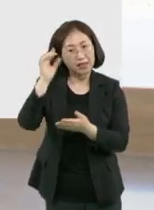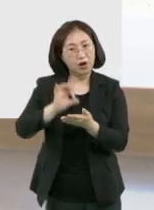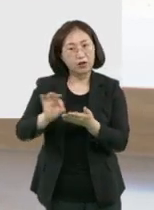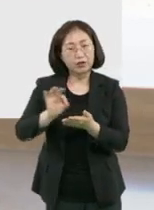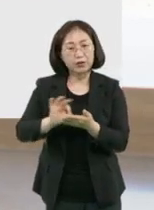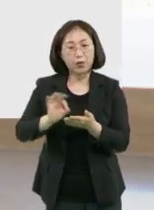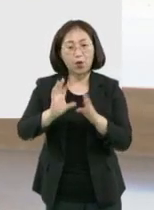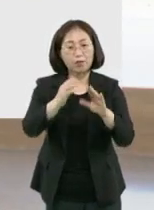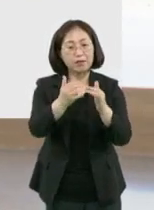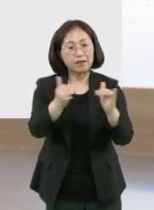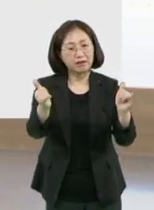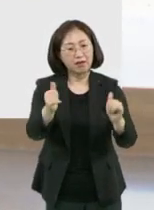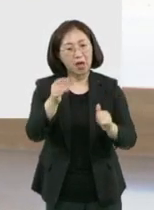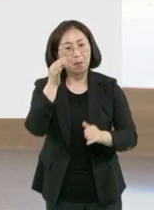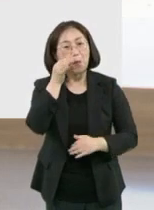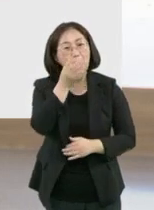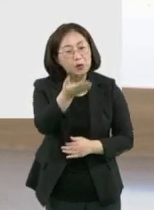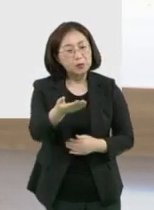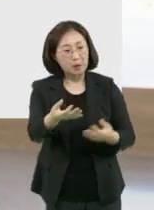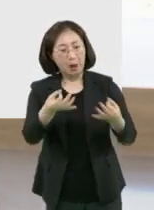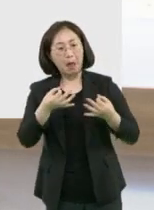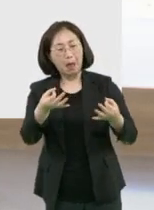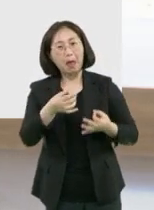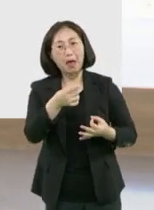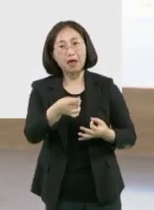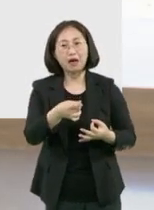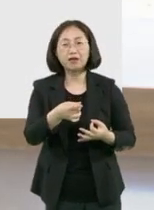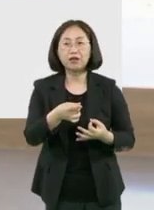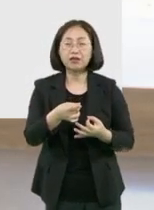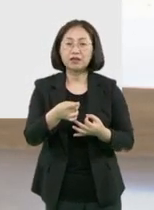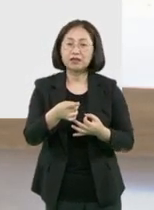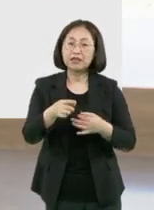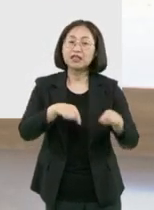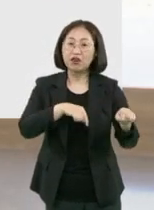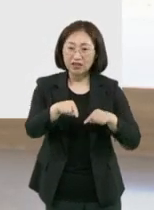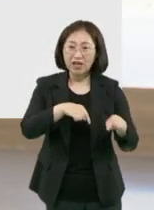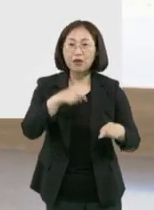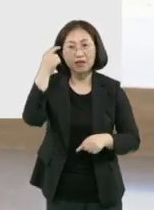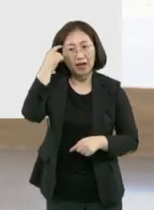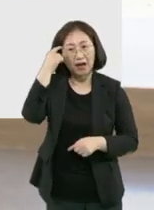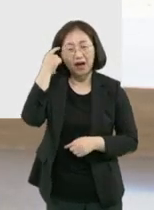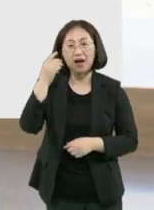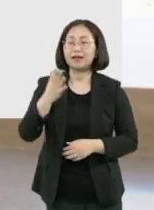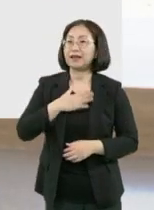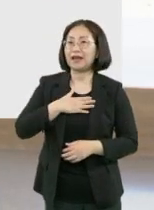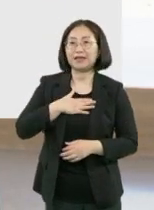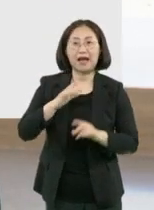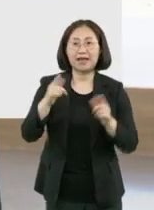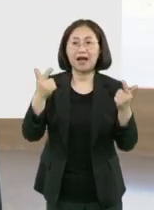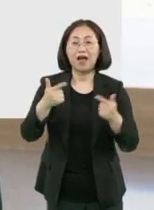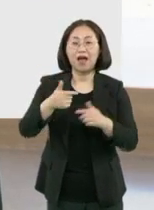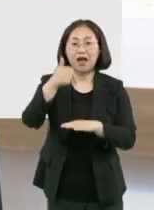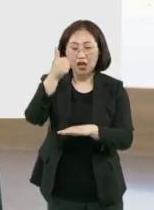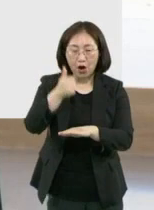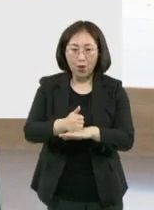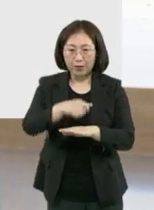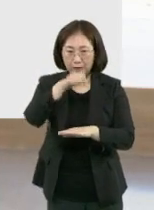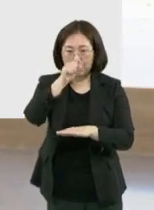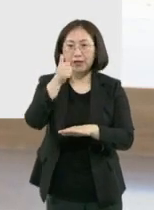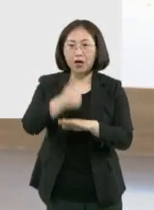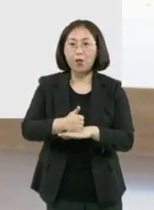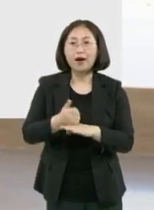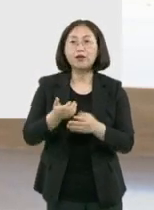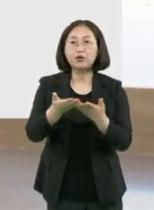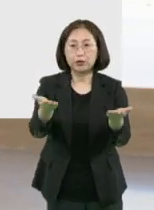아니면 국민들한테 보여주기식의 그런 도정이었다 하면은 저는 결과물을 제대로 만들어낼